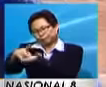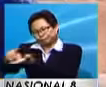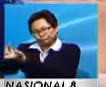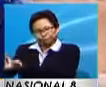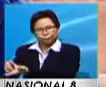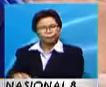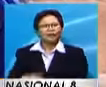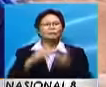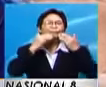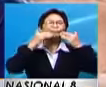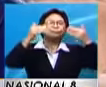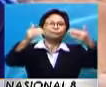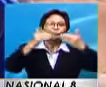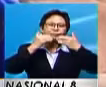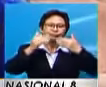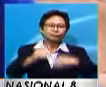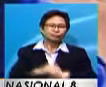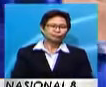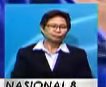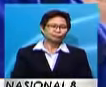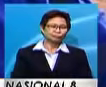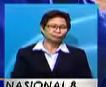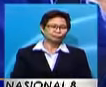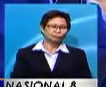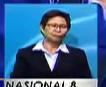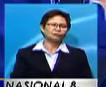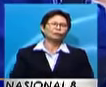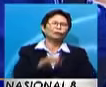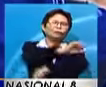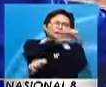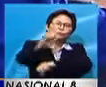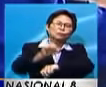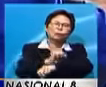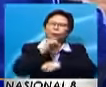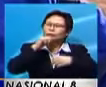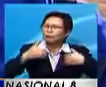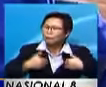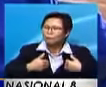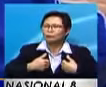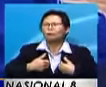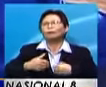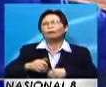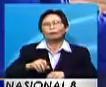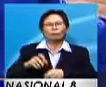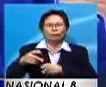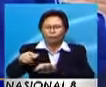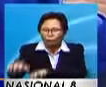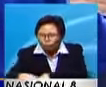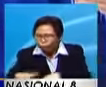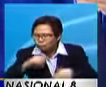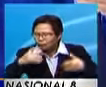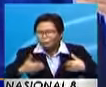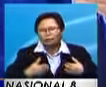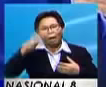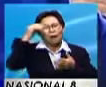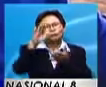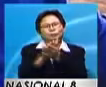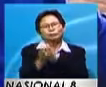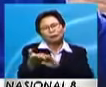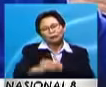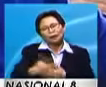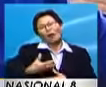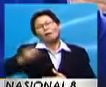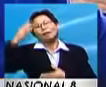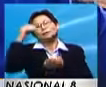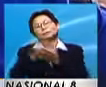Hai terima kasih ya agak saya bendang tak ke kebun tanda suami meninggalkan saya dan 12 tahun